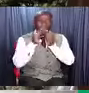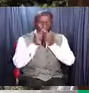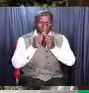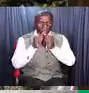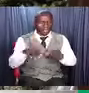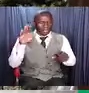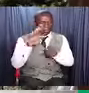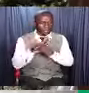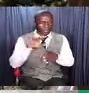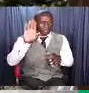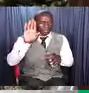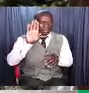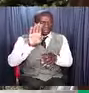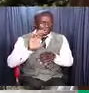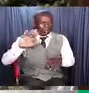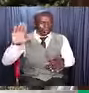Nakushukuru Mungu wetu, ni asante.